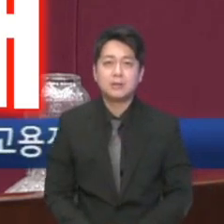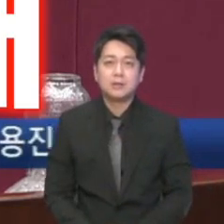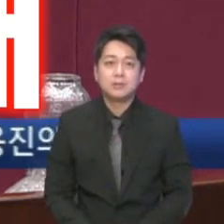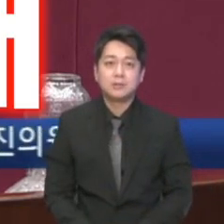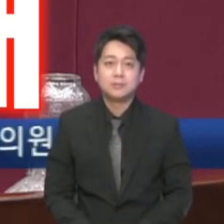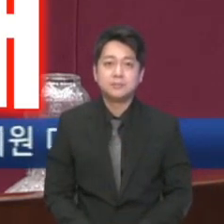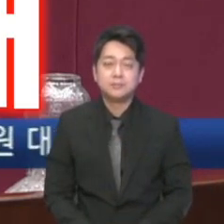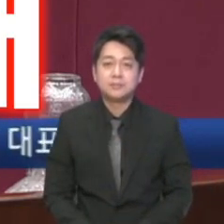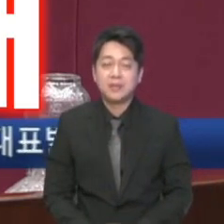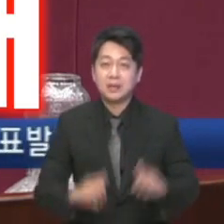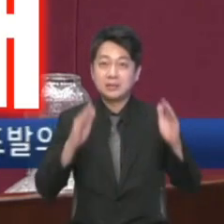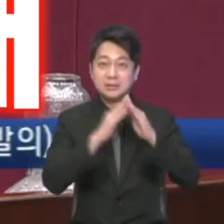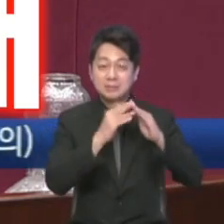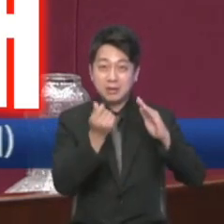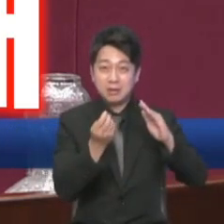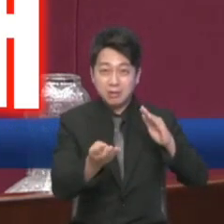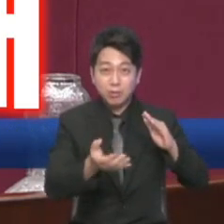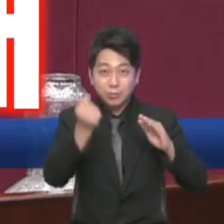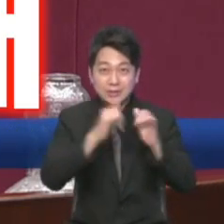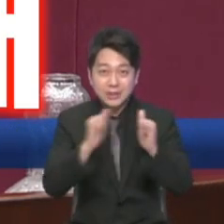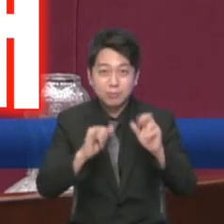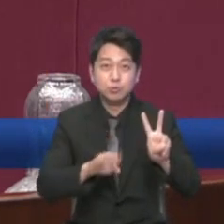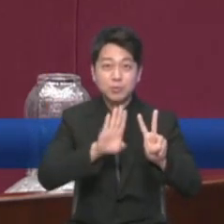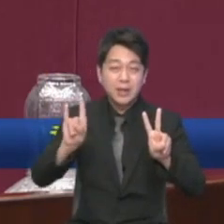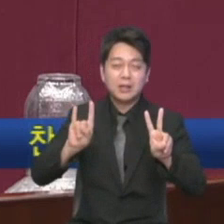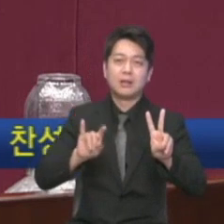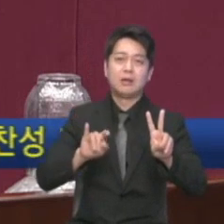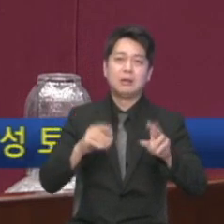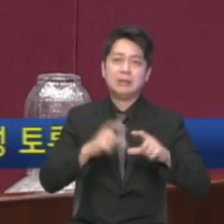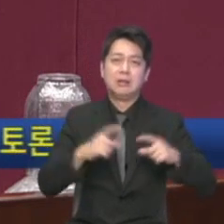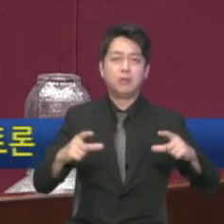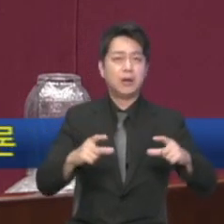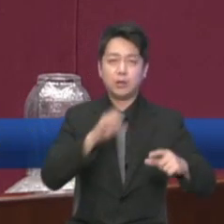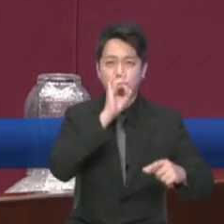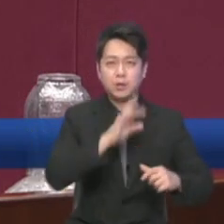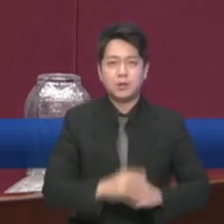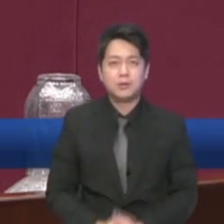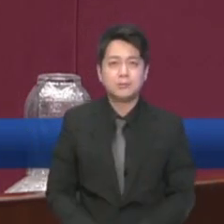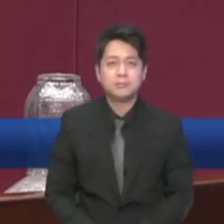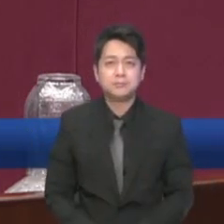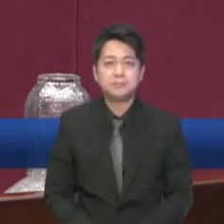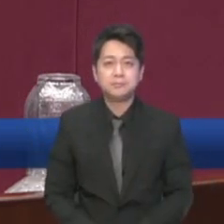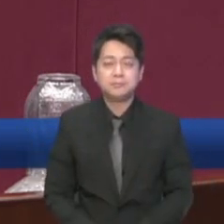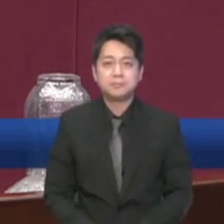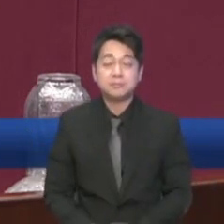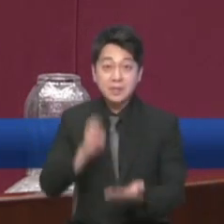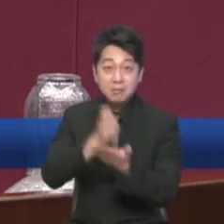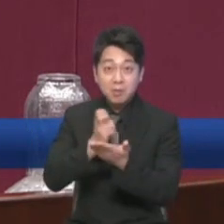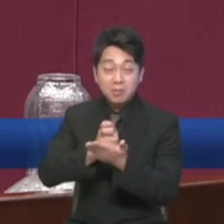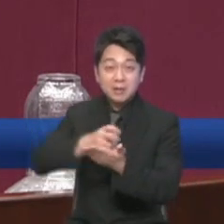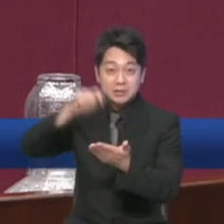7채로 2배가 늘어났다는 사실이 이를 증명하고 있습니다. 이제 부동산 정책의 목표는 폭등을 막는 데 그치는 것이